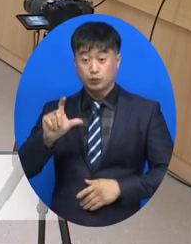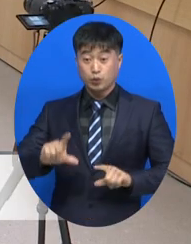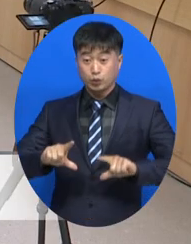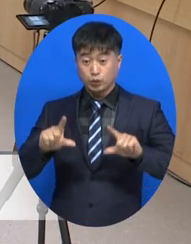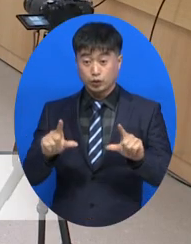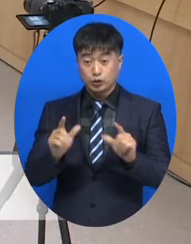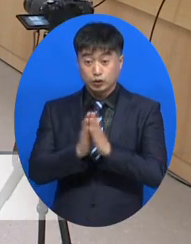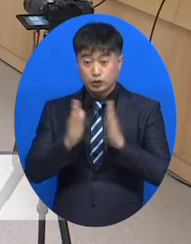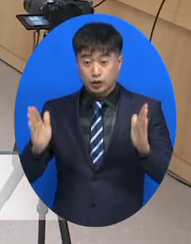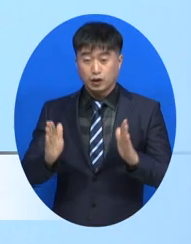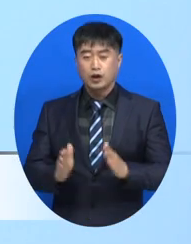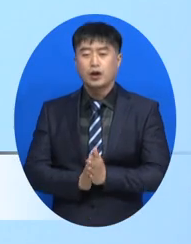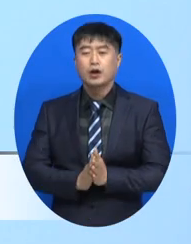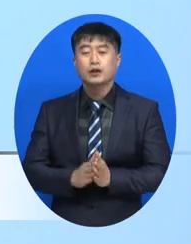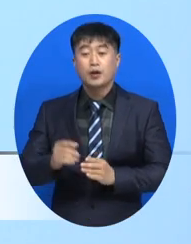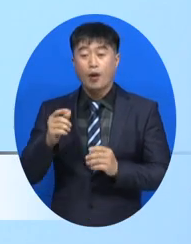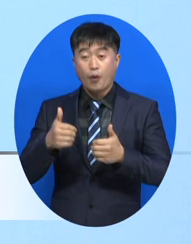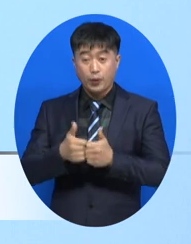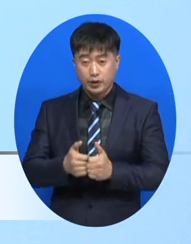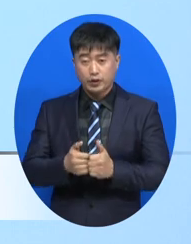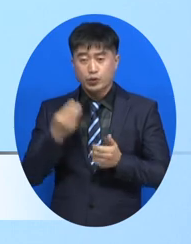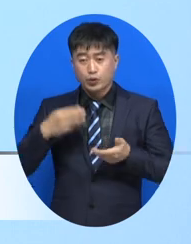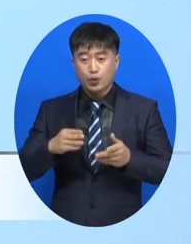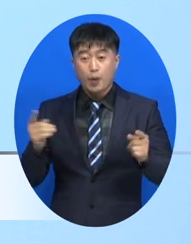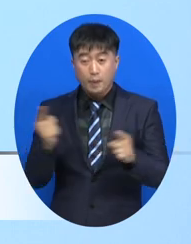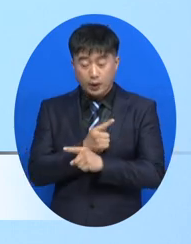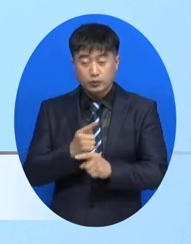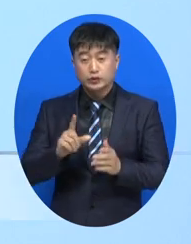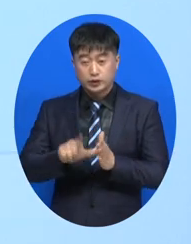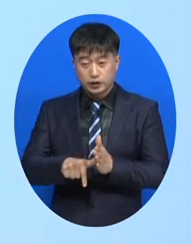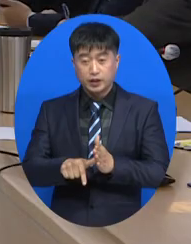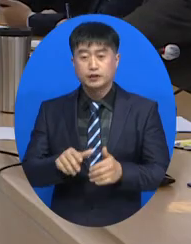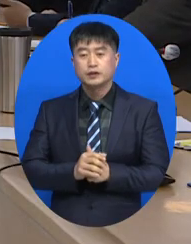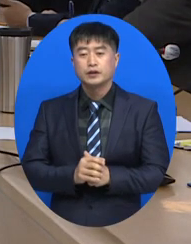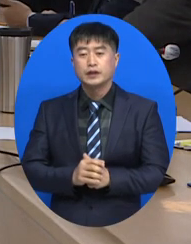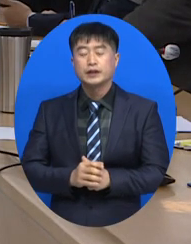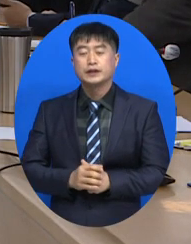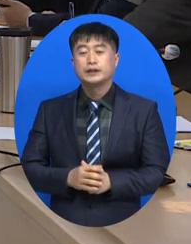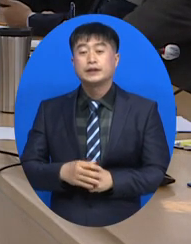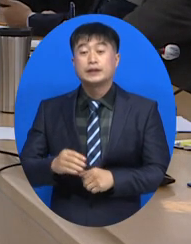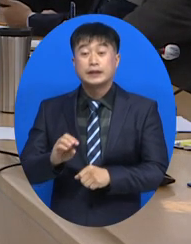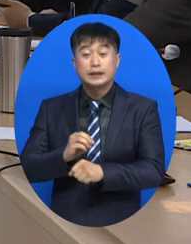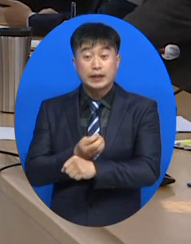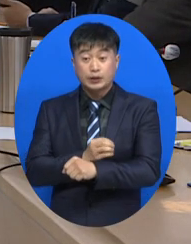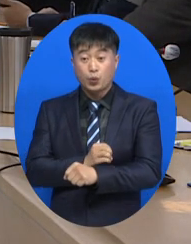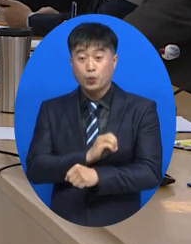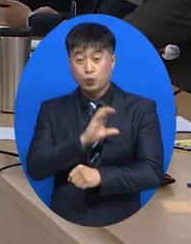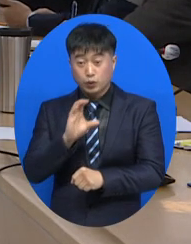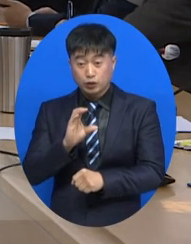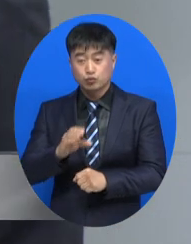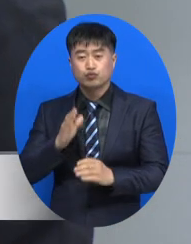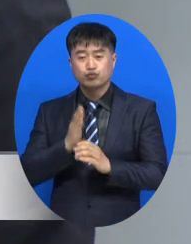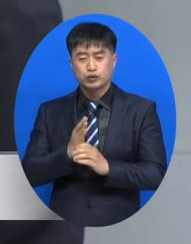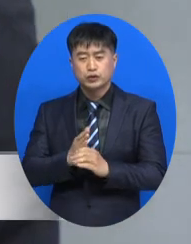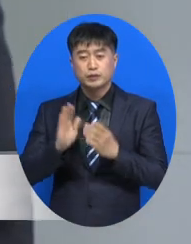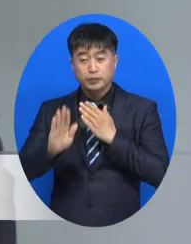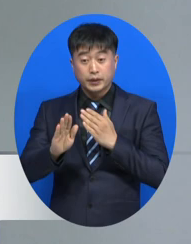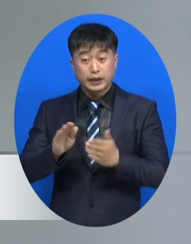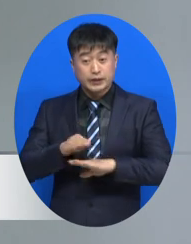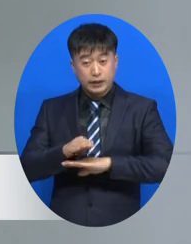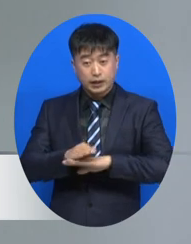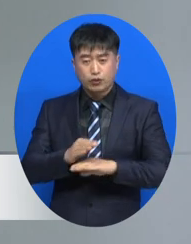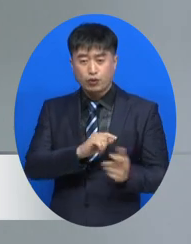지난 15일 열린 기배경기 혁신포럼 경기도를 바꾸는 시간 경바시 탄소중립 반도체 미래차 등 미래